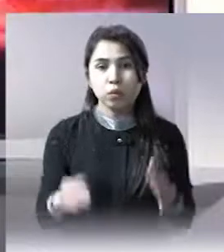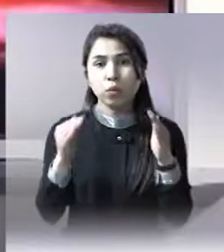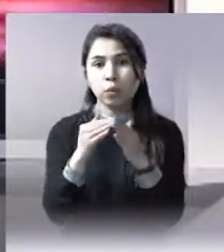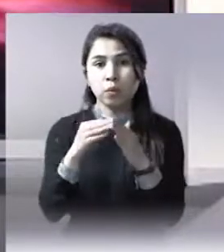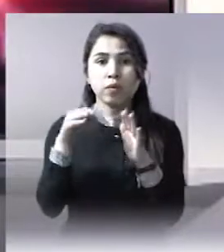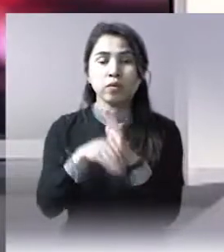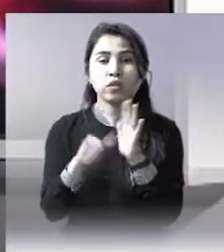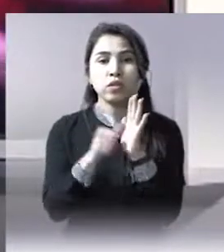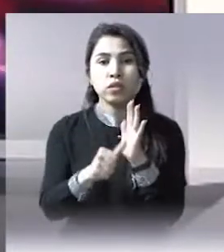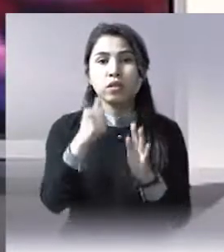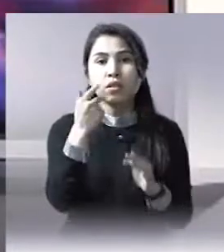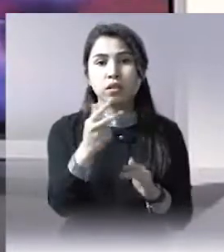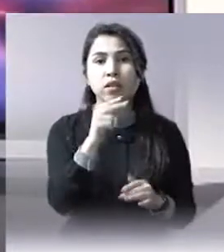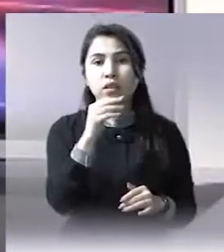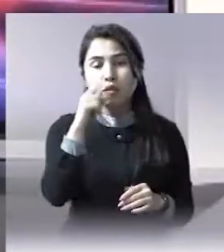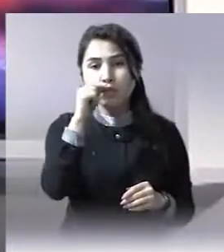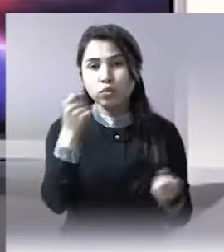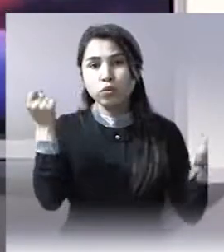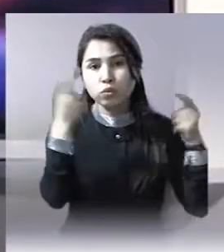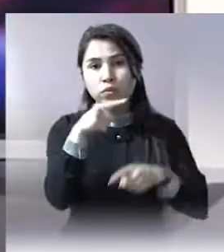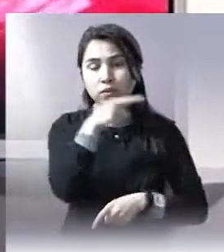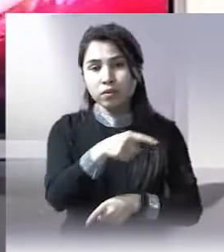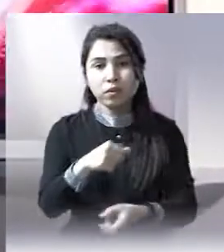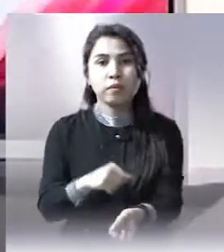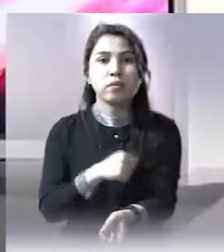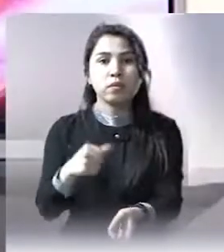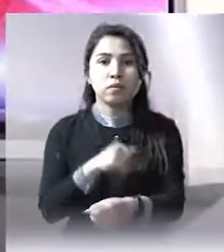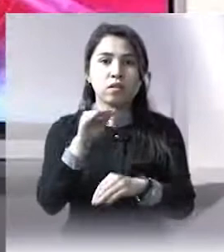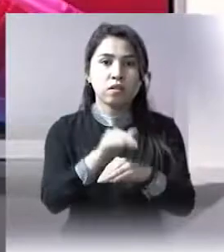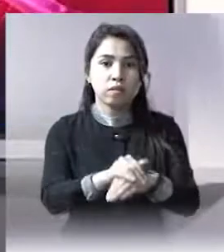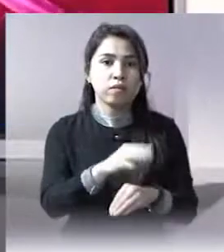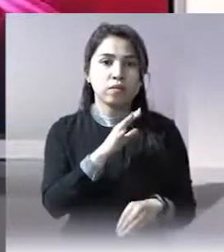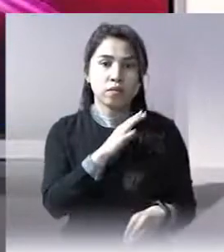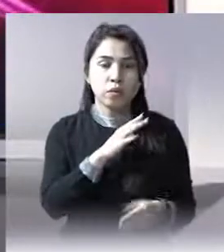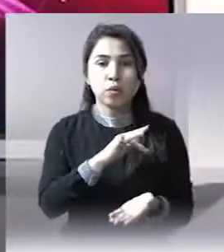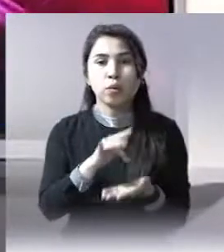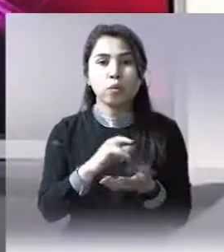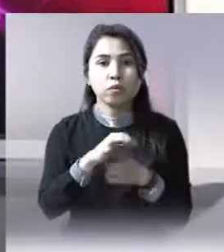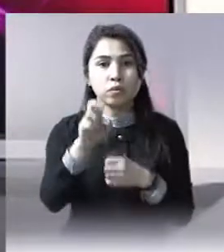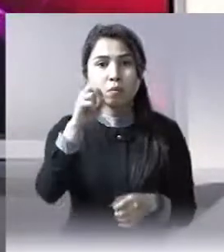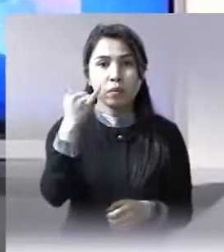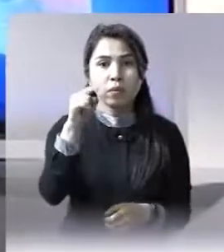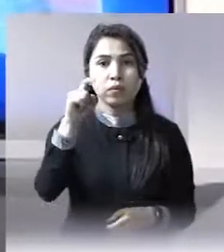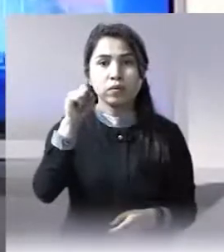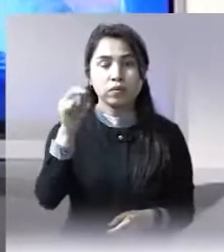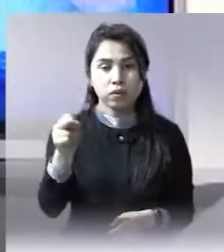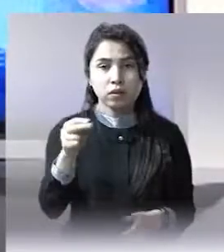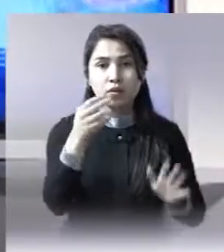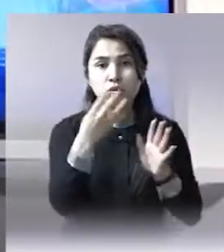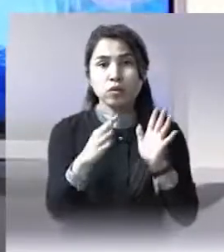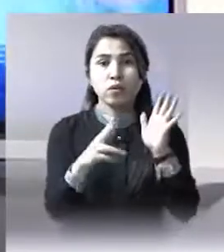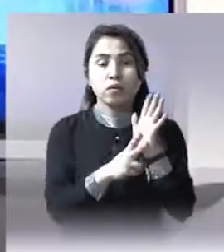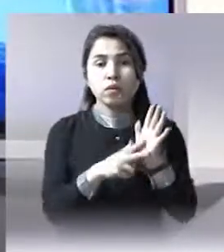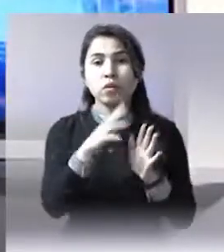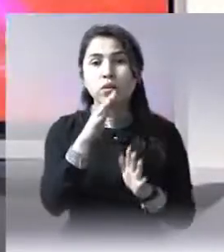Үйінде 67 келі марихуана сақтап, сатпақ болған Байзақ ауданының тұрғыны ұсталды. Сұрақсы тәртіп сақшылары 48 жастағы